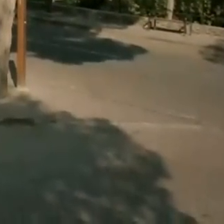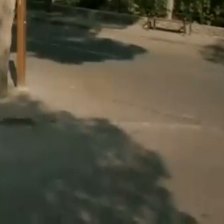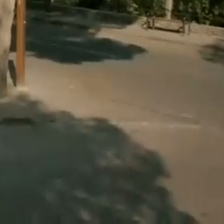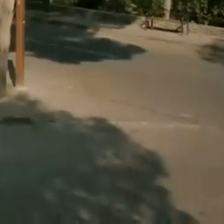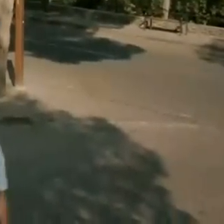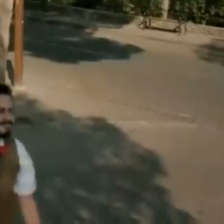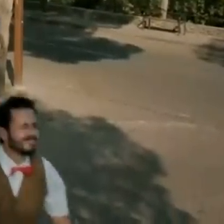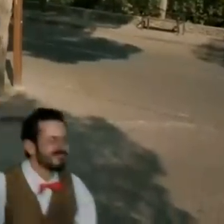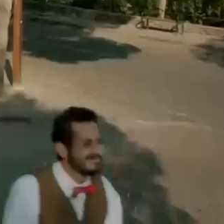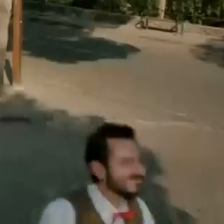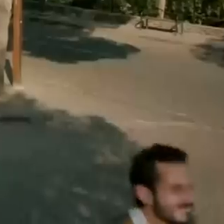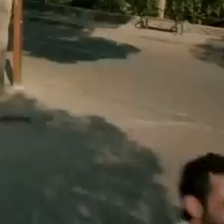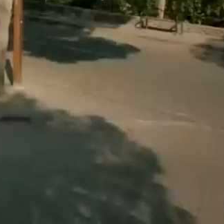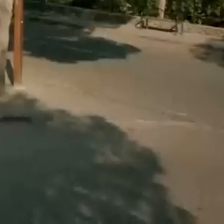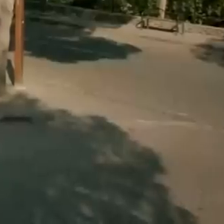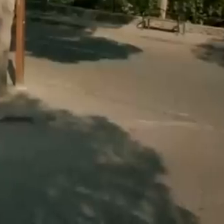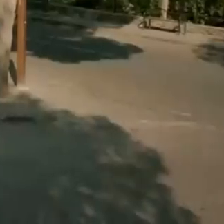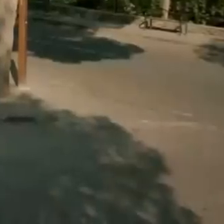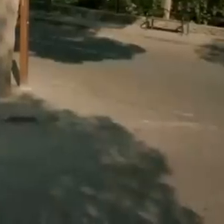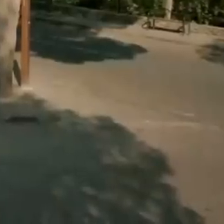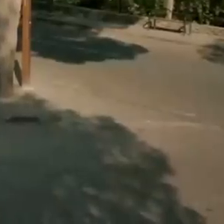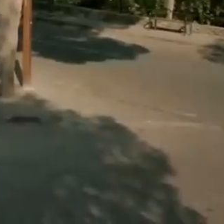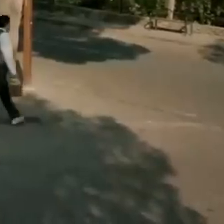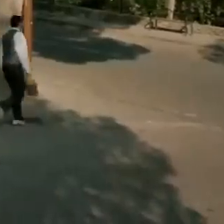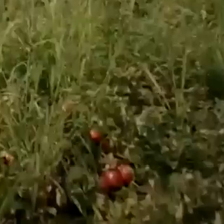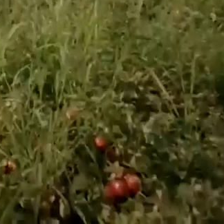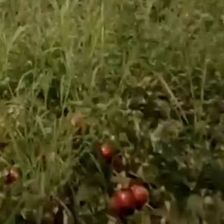Kulübenin önünden bidonunu alan kendi yoluna sapıp ayrıldı.